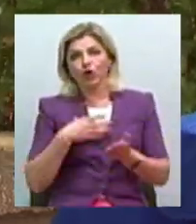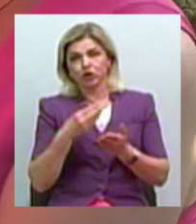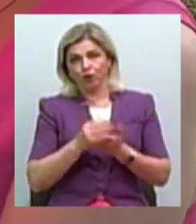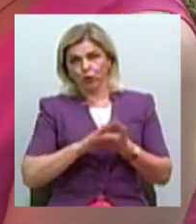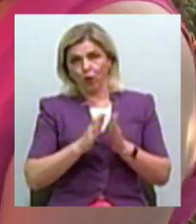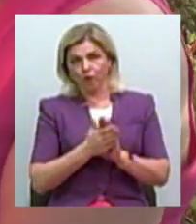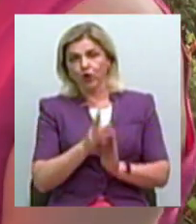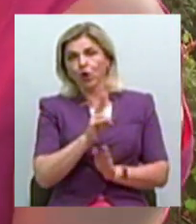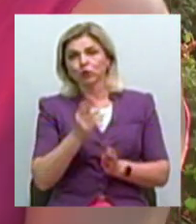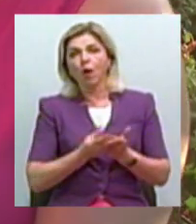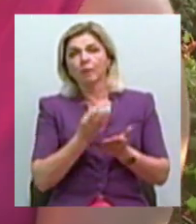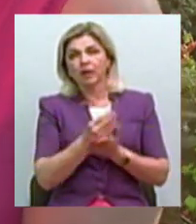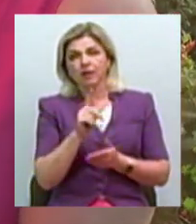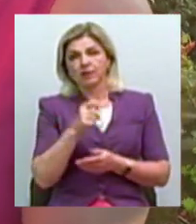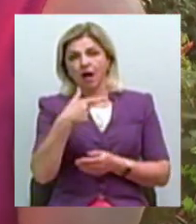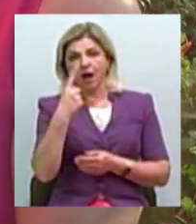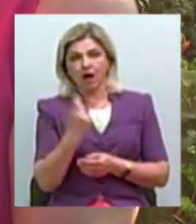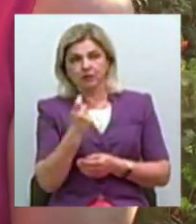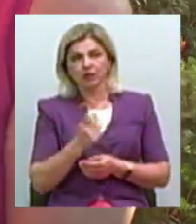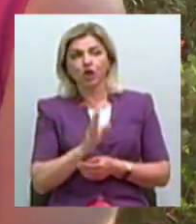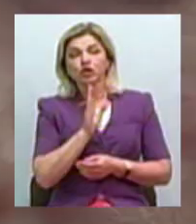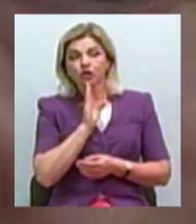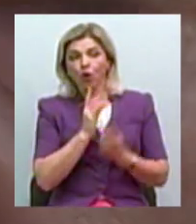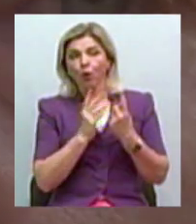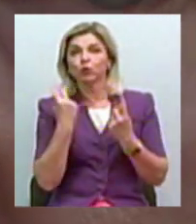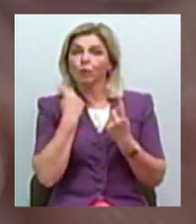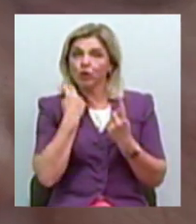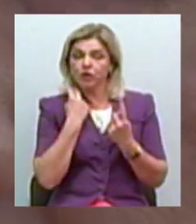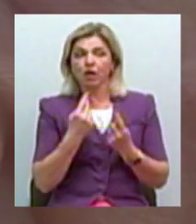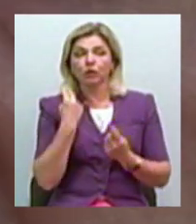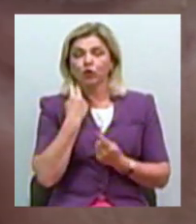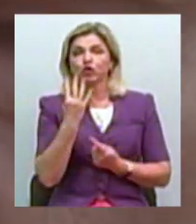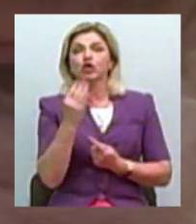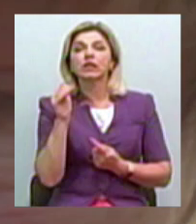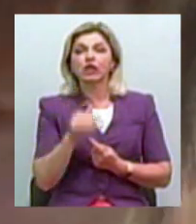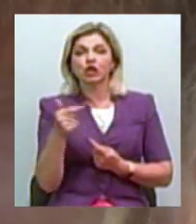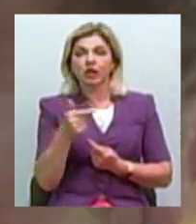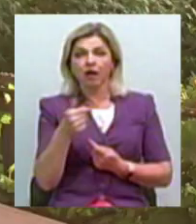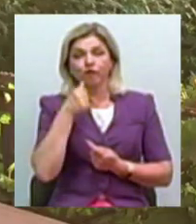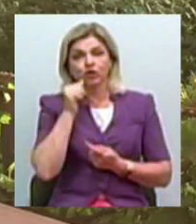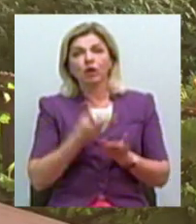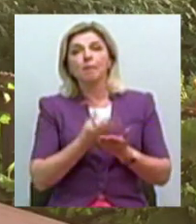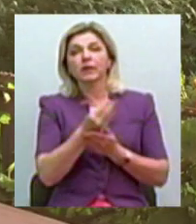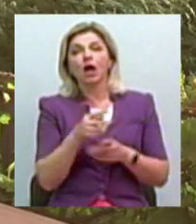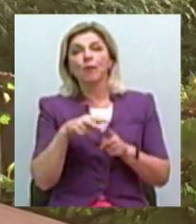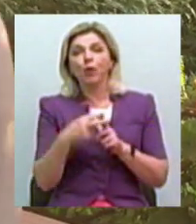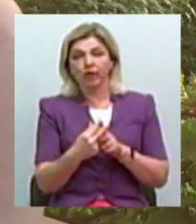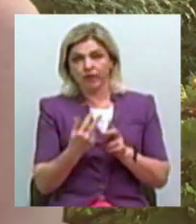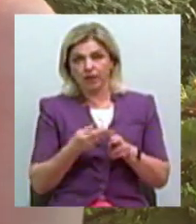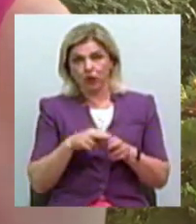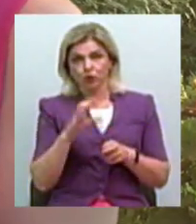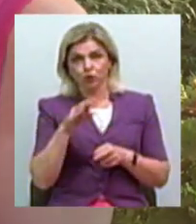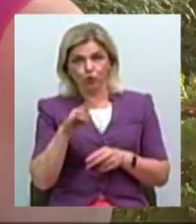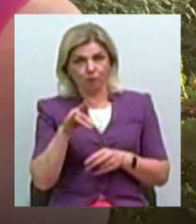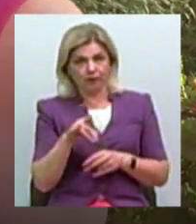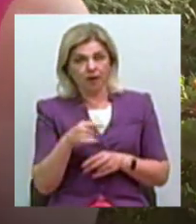газ. 54-річна Марина Коновалова – одна з боржниць. Заборгувала 4 тисячі гривень. Вчора сплатила частину цієї суми. Мені